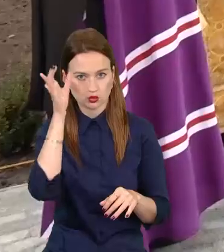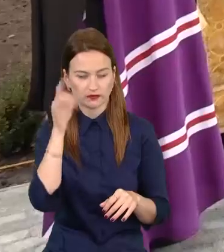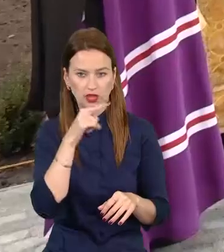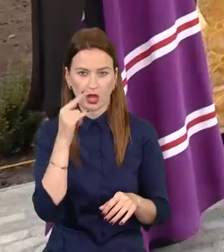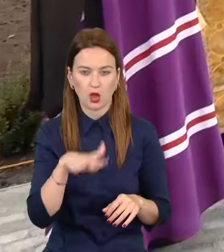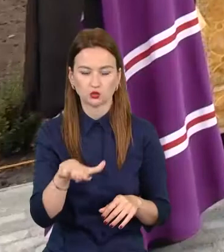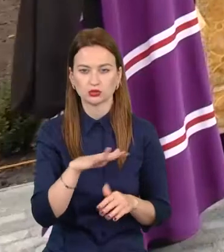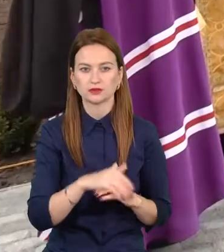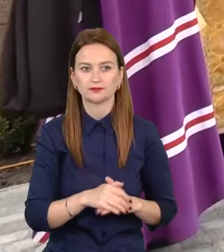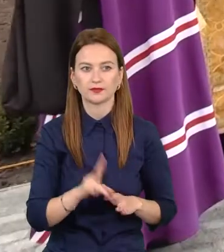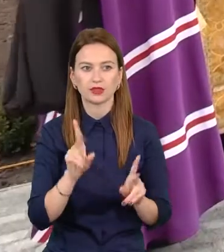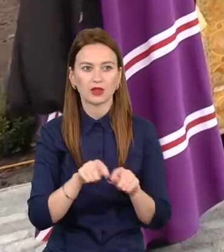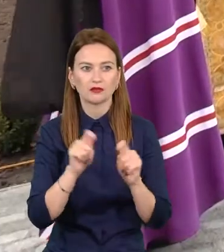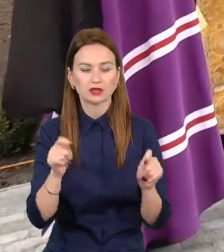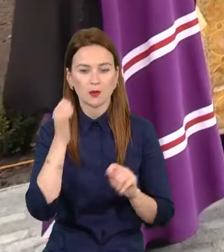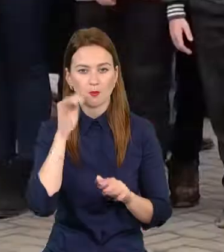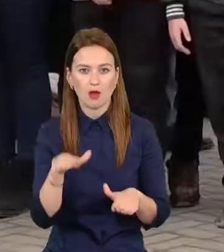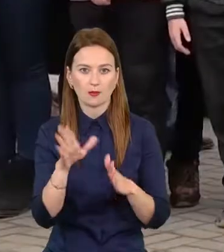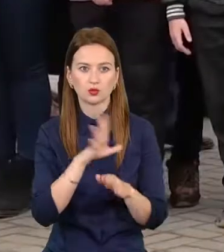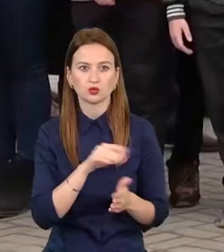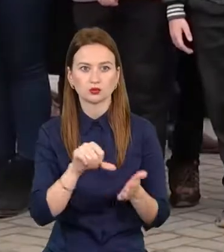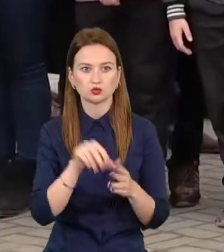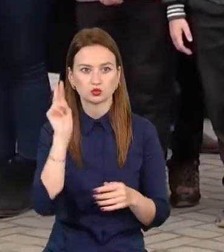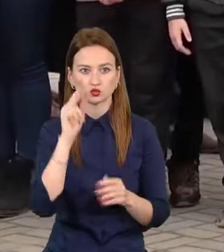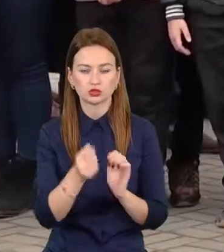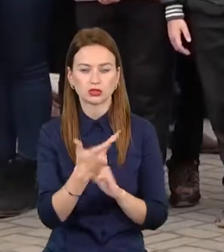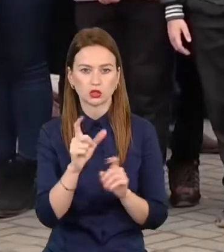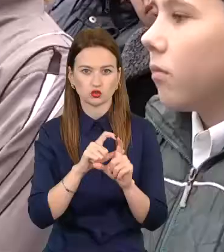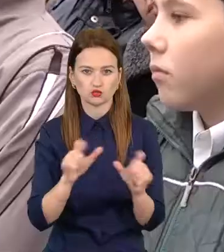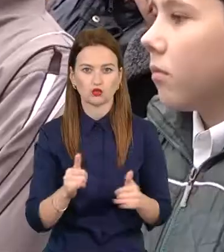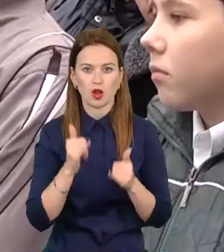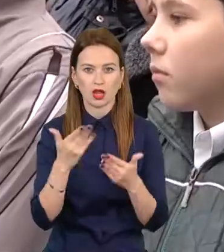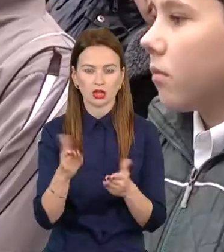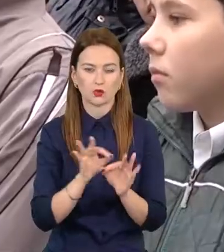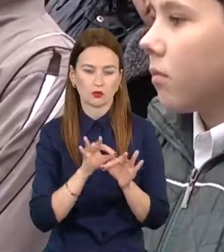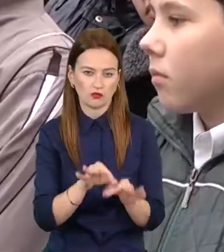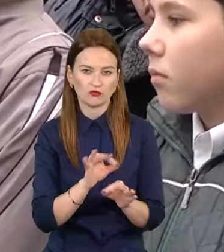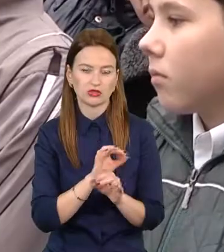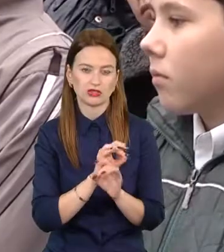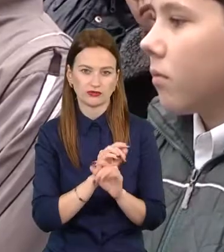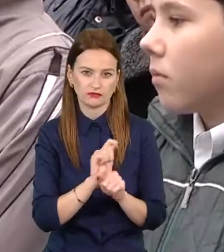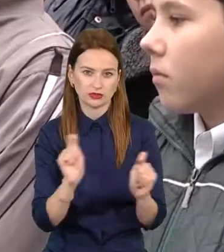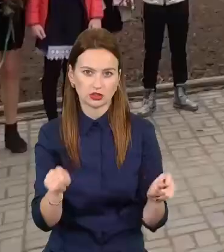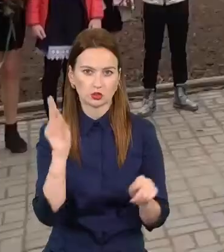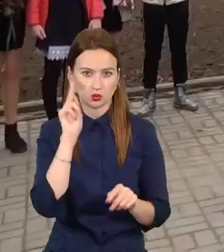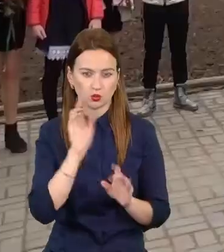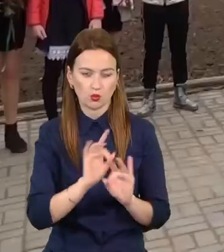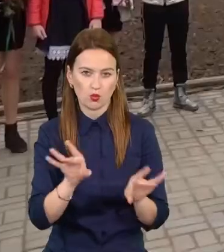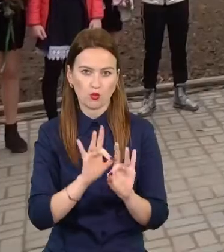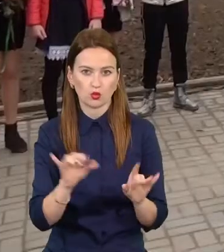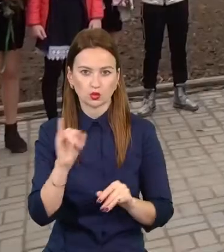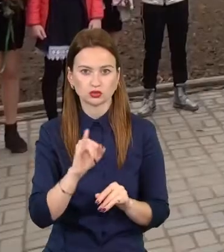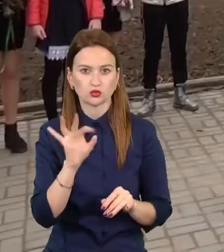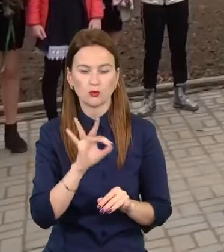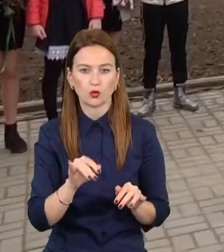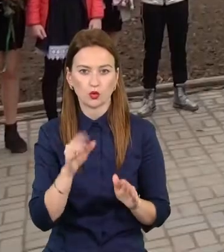Русі. На відкритті пам'ятника були присутні учні 13-ї школи, де для них провели відкритий урок історії про роль Ярослава Мудрого у